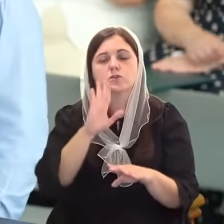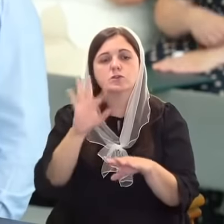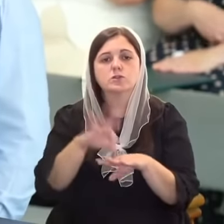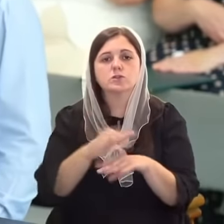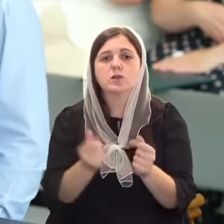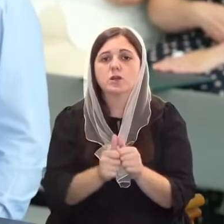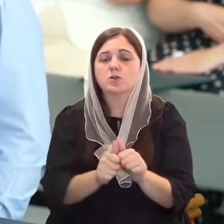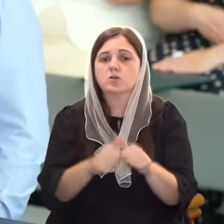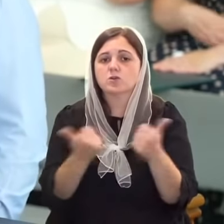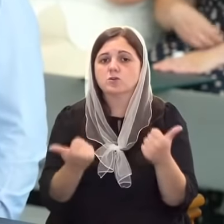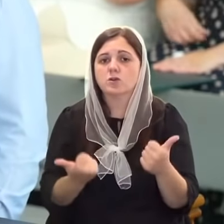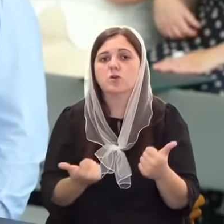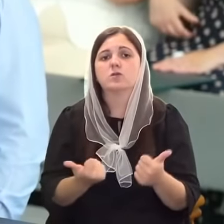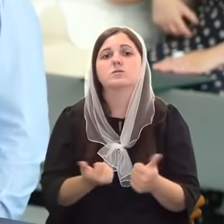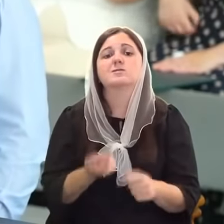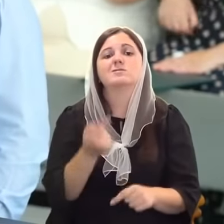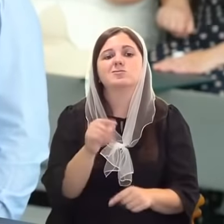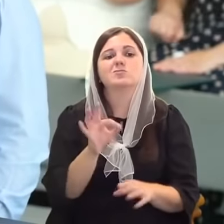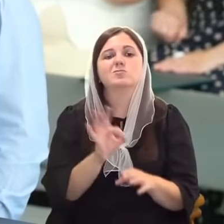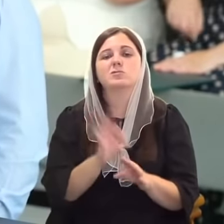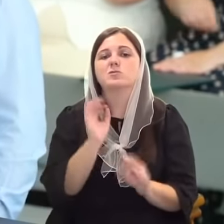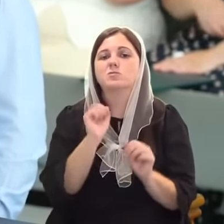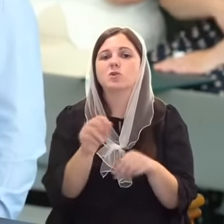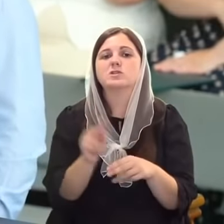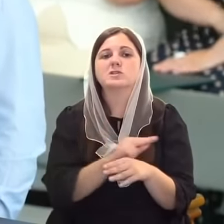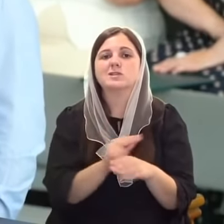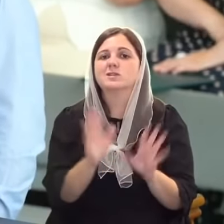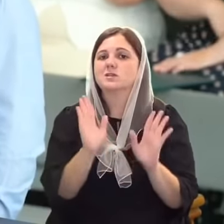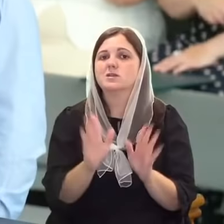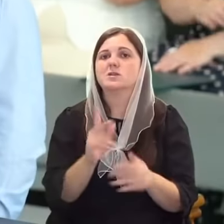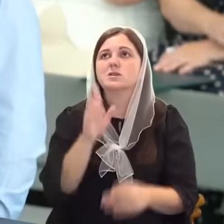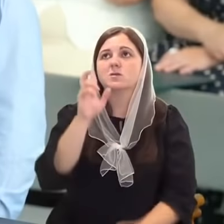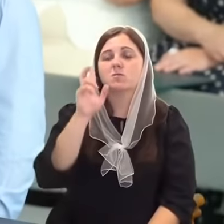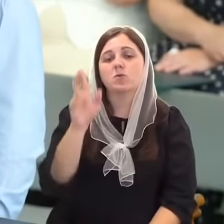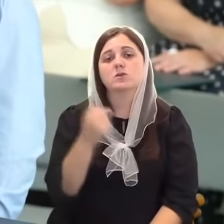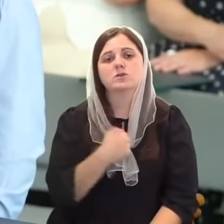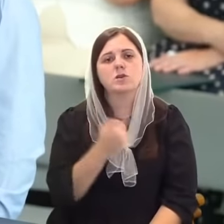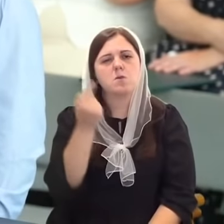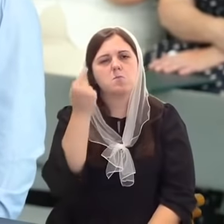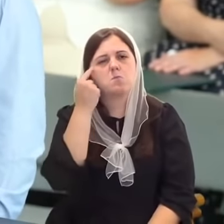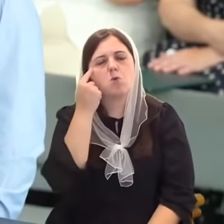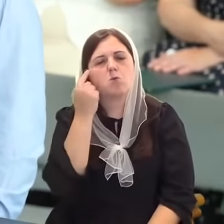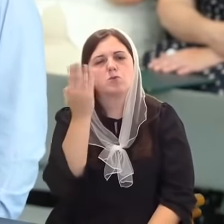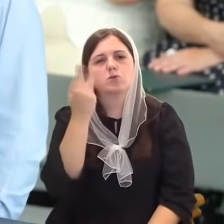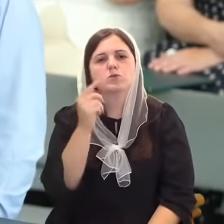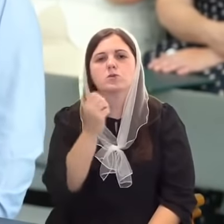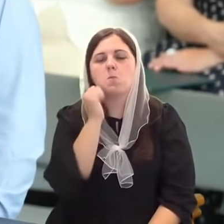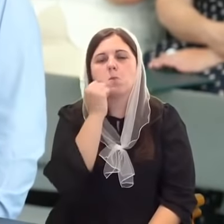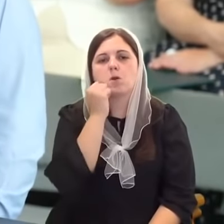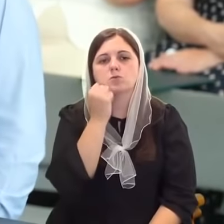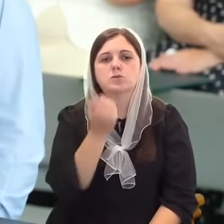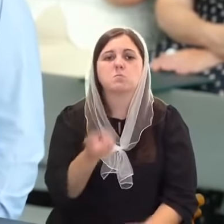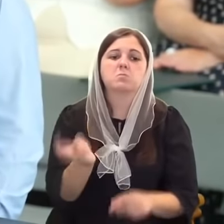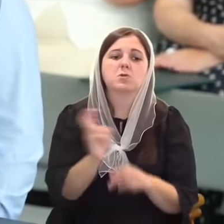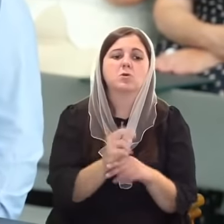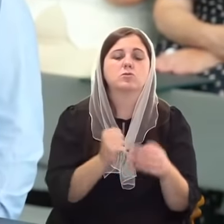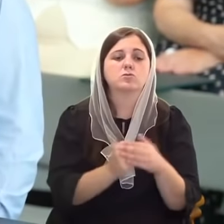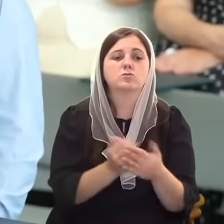может исцелить только Бог. И я помню, что бабушка Маша ходила каждую пятницу к